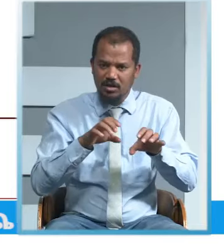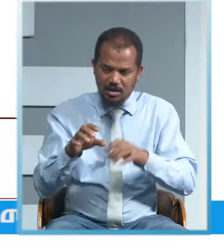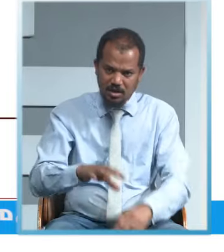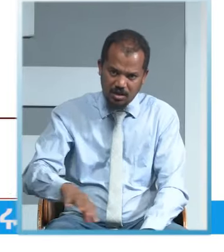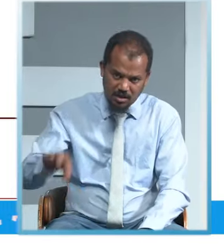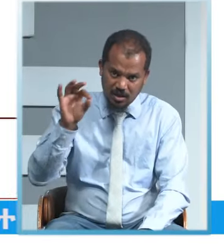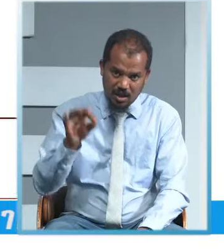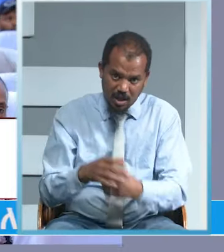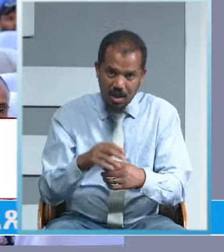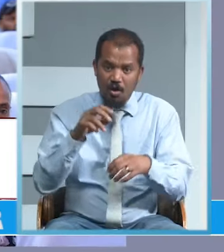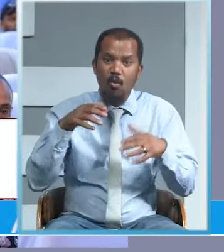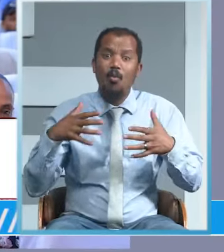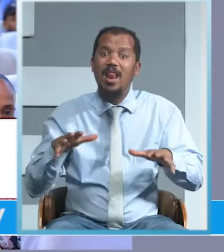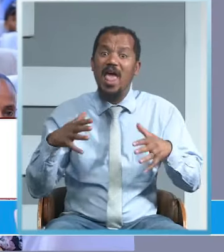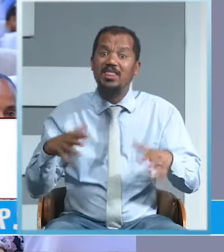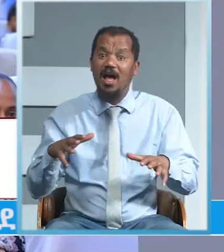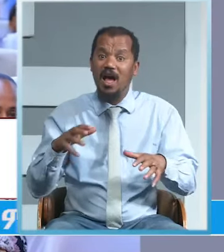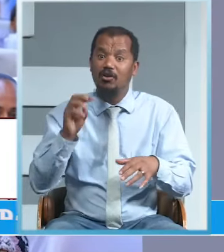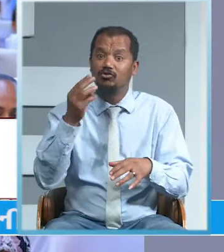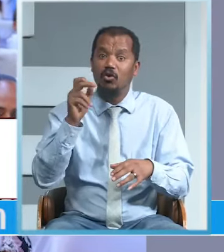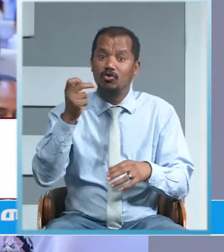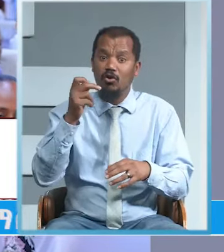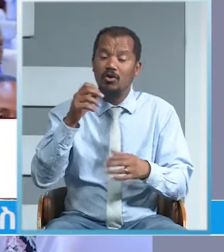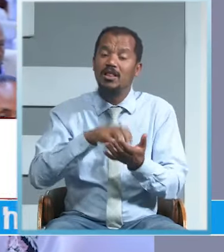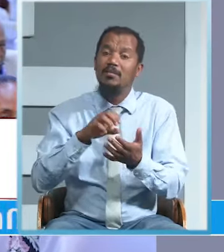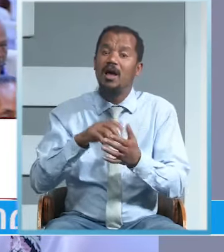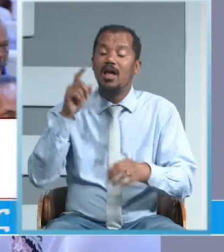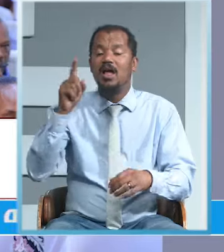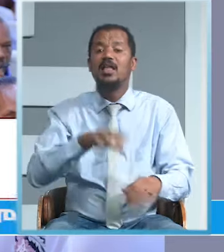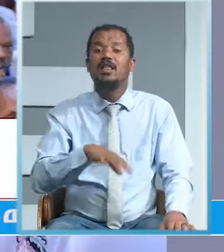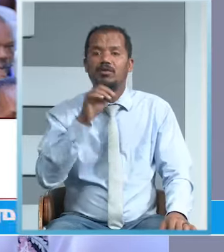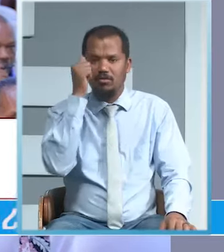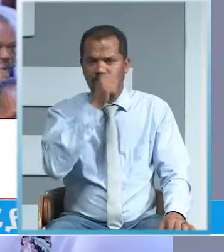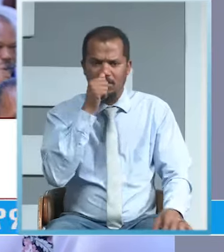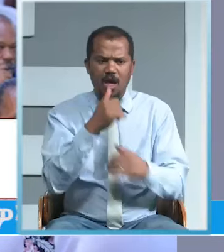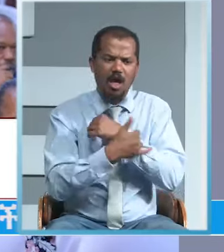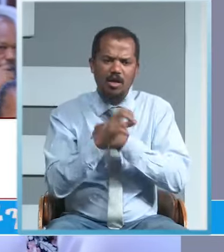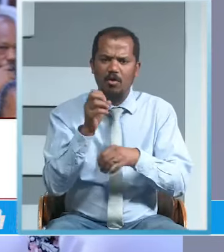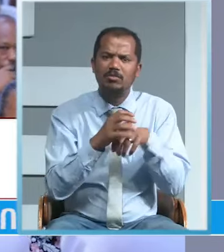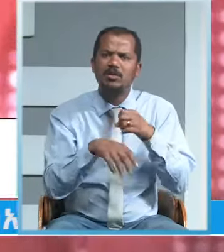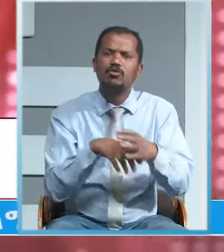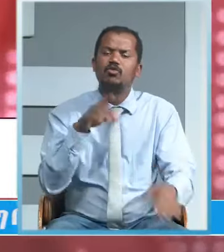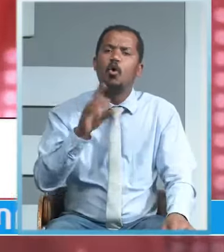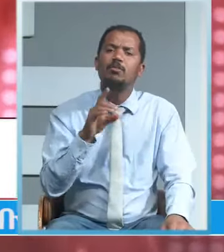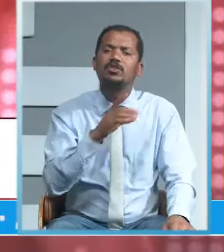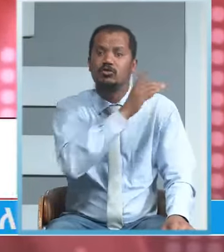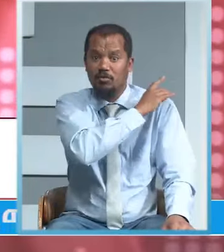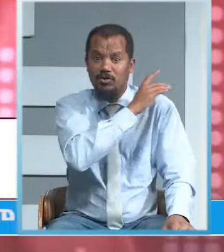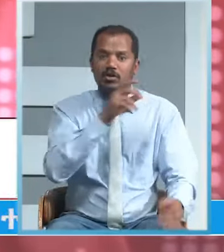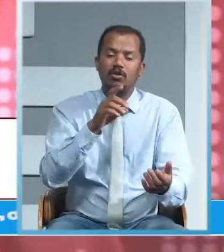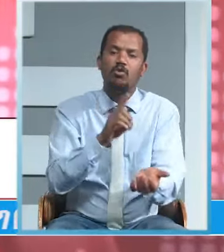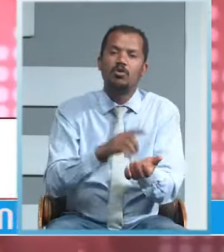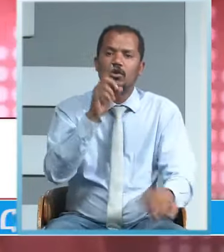ይገኛል። በወላይታ ሶዶ ከተማ በተዘጋጀው መድረክ የተገኙት የኢትዮጵያ ሀገራዊ ምክክር ኮሚሽን ኮሚሽነር